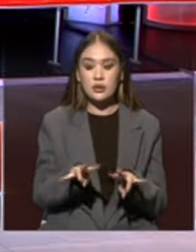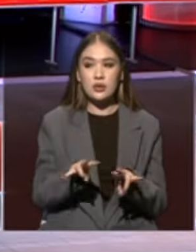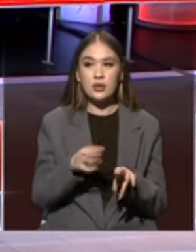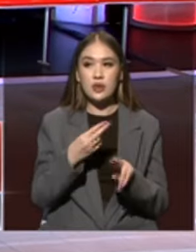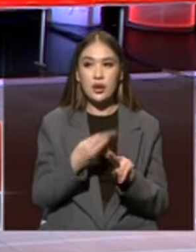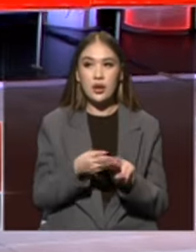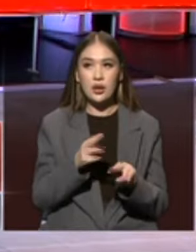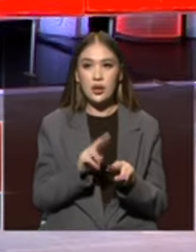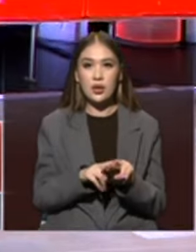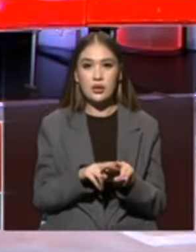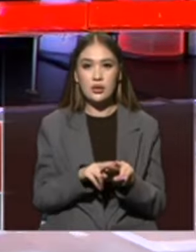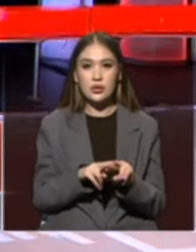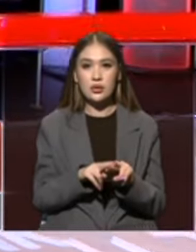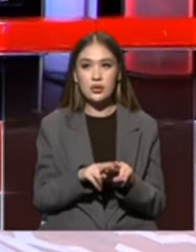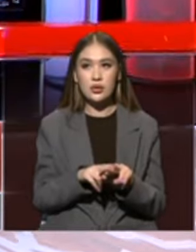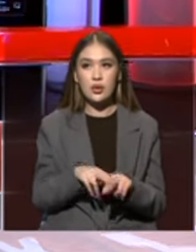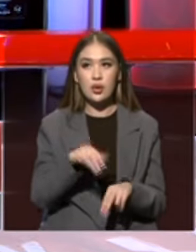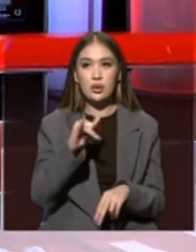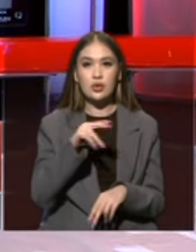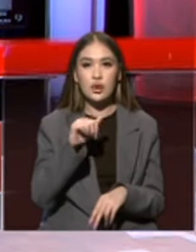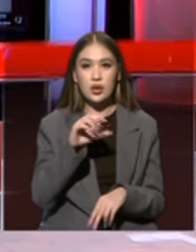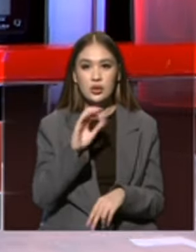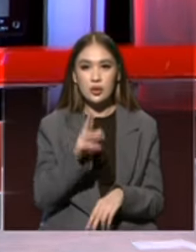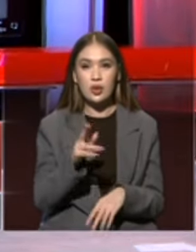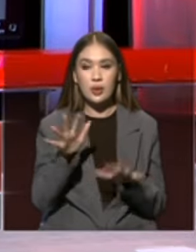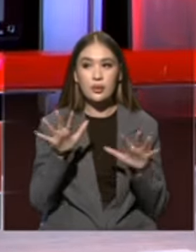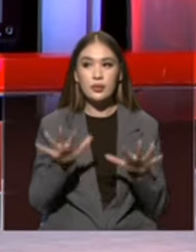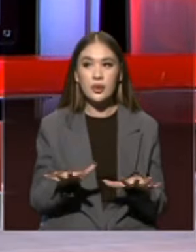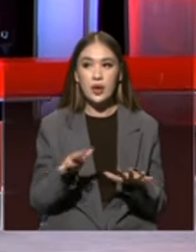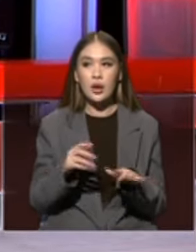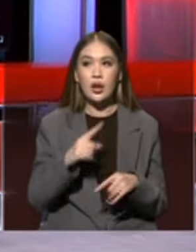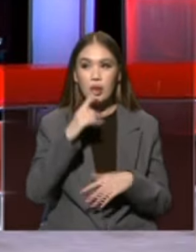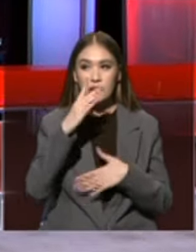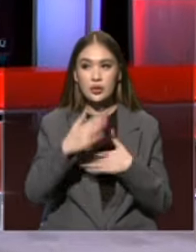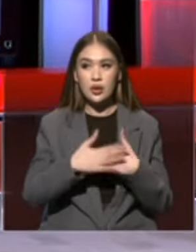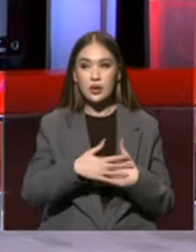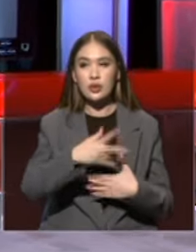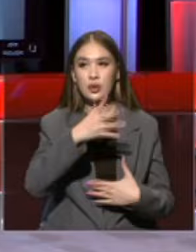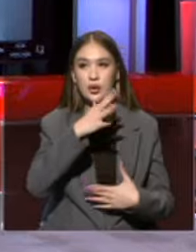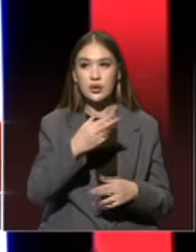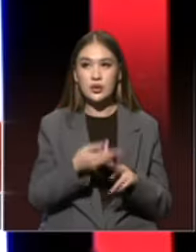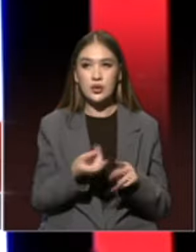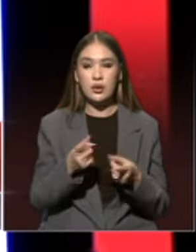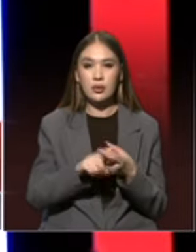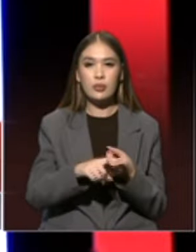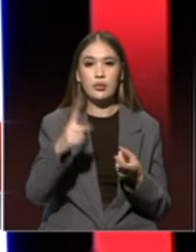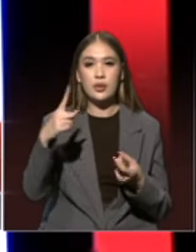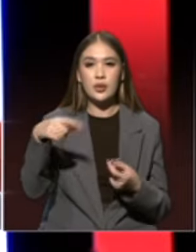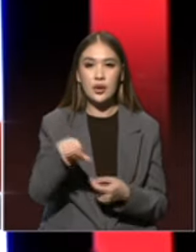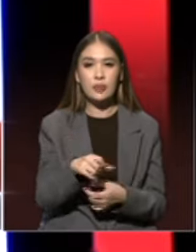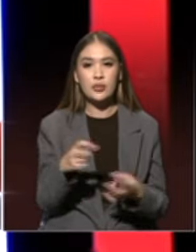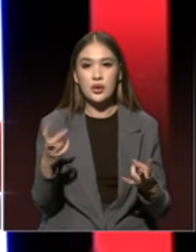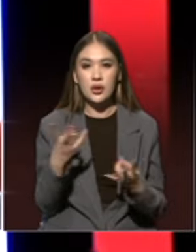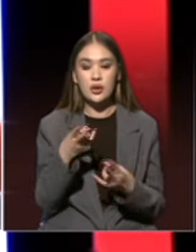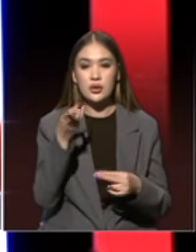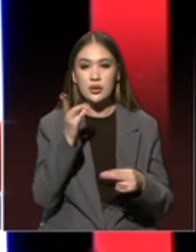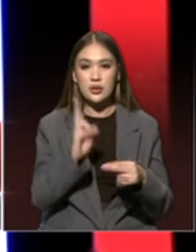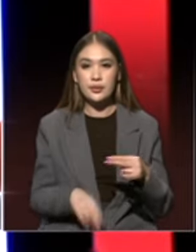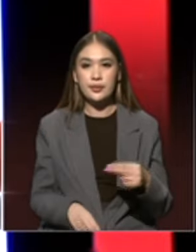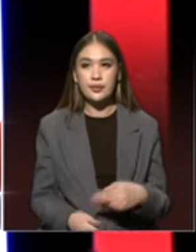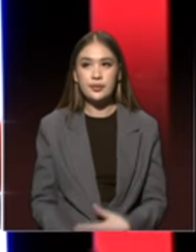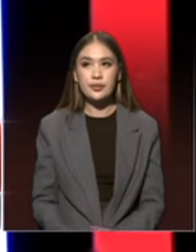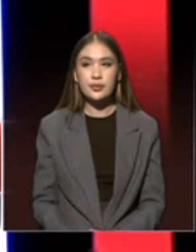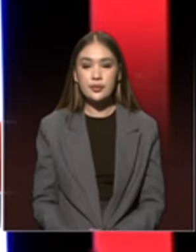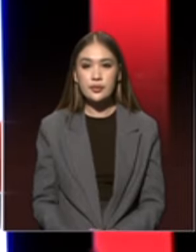қалған қалып тұрған дачный участок пен мекенжайларды біз алдағы бір әрекетсе бір аптаның ішінде бітіруге мүдделіміз. Бір апта,